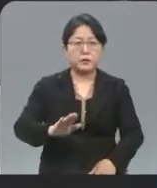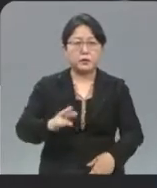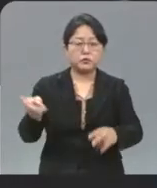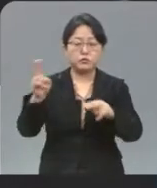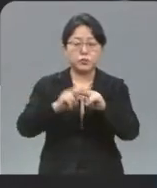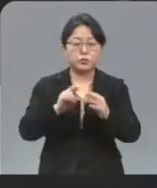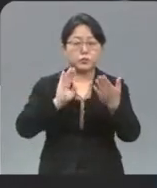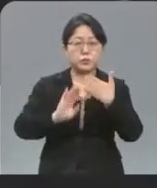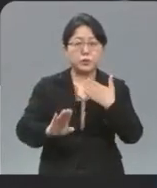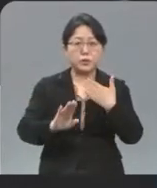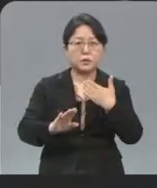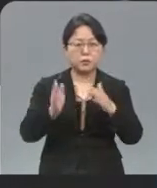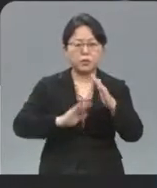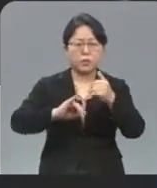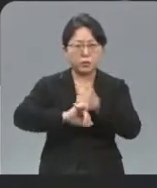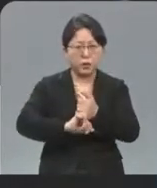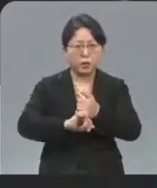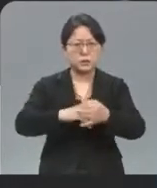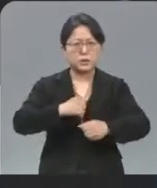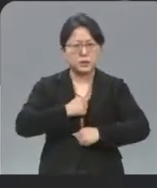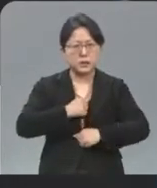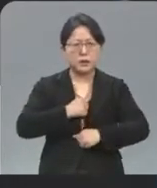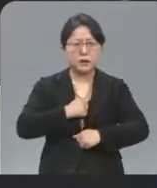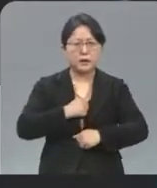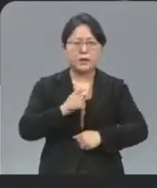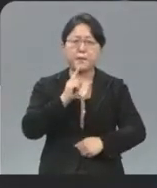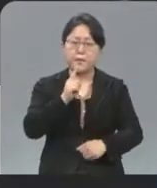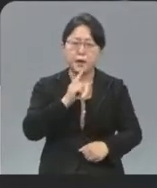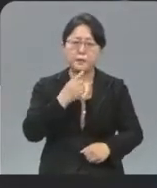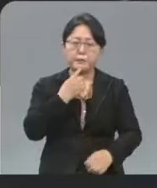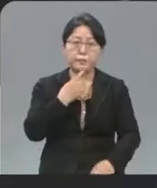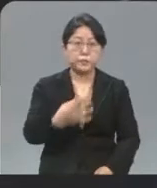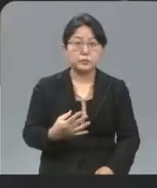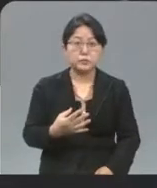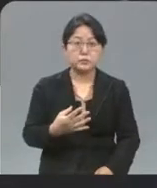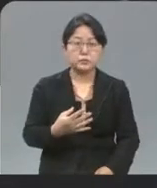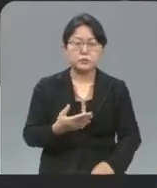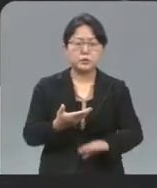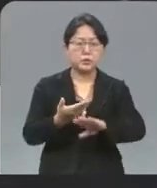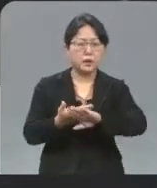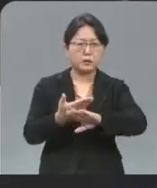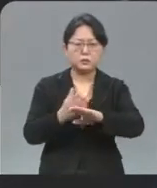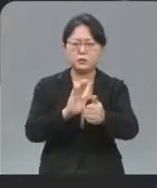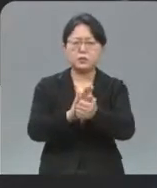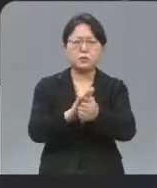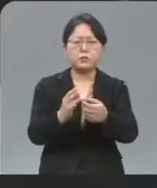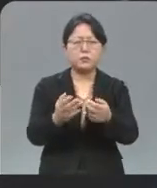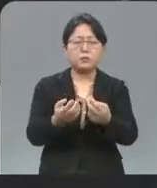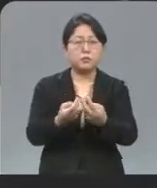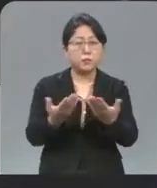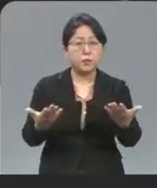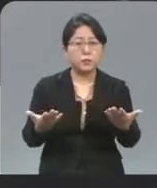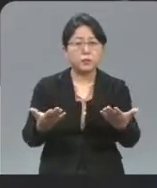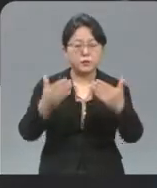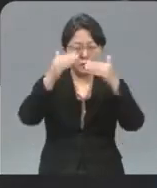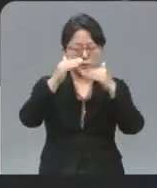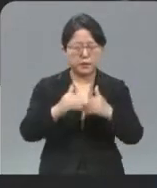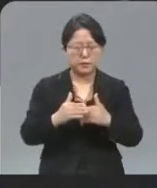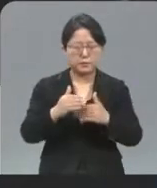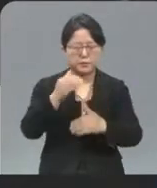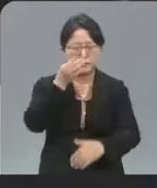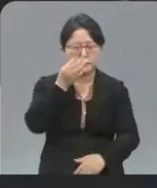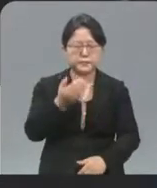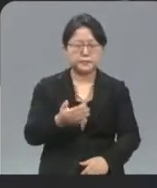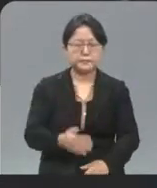취임 후에는 공약을 이행하겠다는 선언적 수준에만 그칠 뿐 이렇다 할 지원책을 내놓지 않고 있습니다. 보도에 최혜진